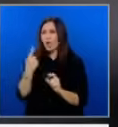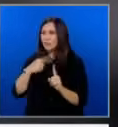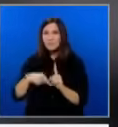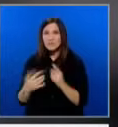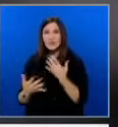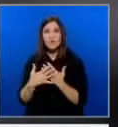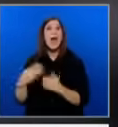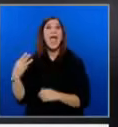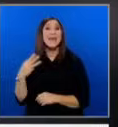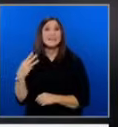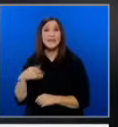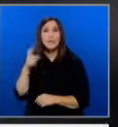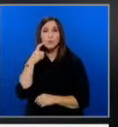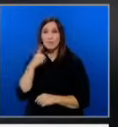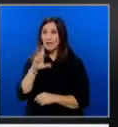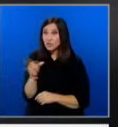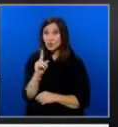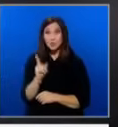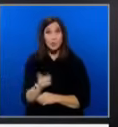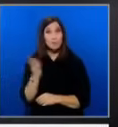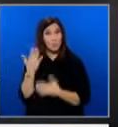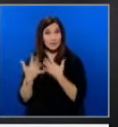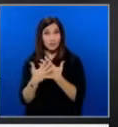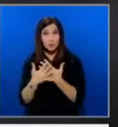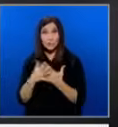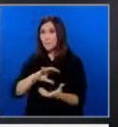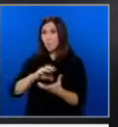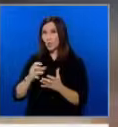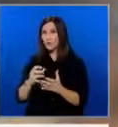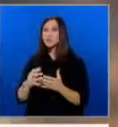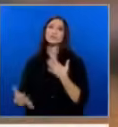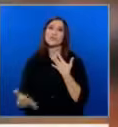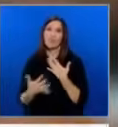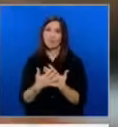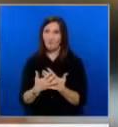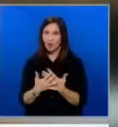затвора в Екатерининбург, където всички, с които лежах, са политически затворници.